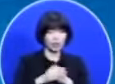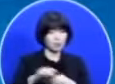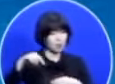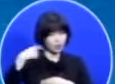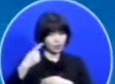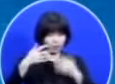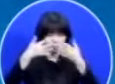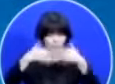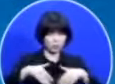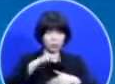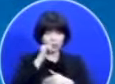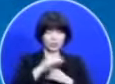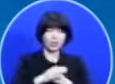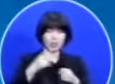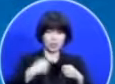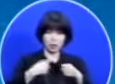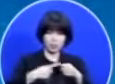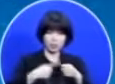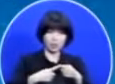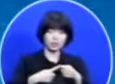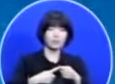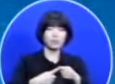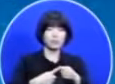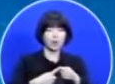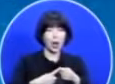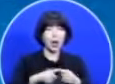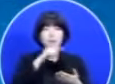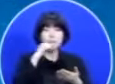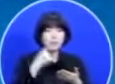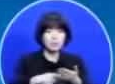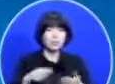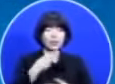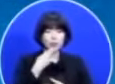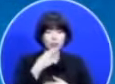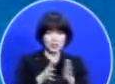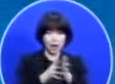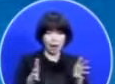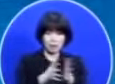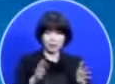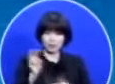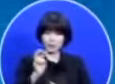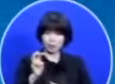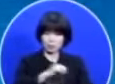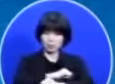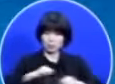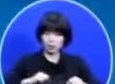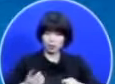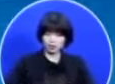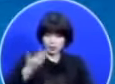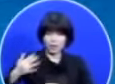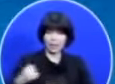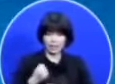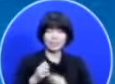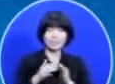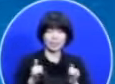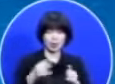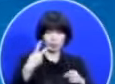말씀 했어요 첫 번째는 비디오 없이 아파트 30평 이상을 소유한 사람